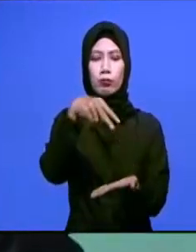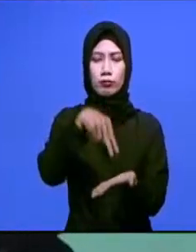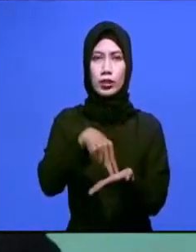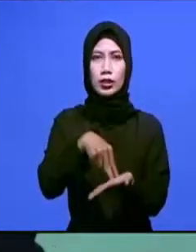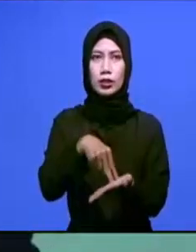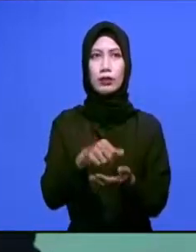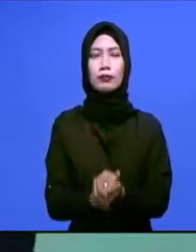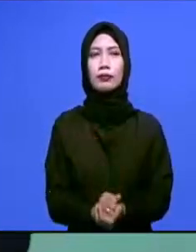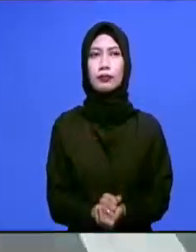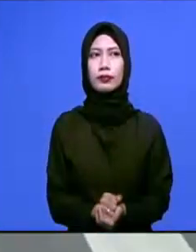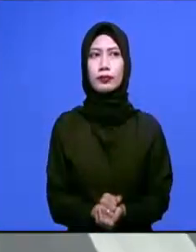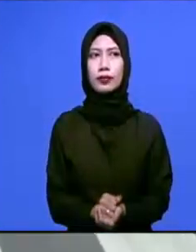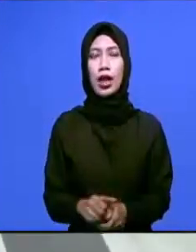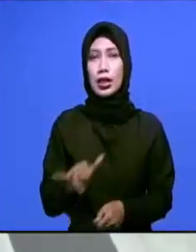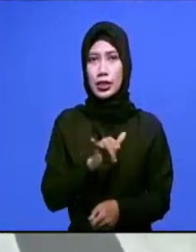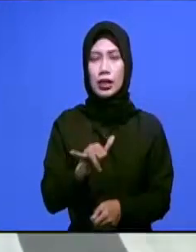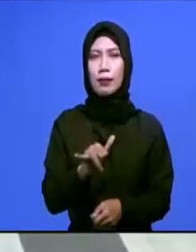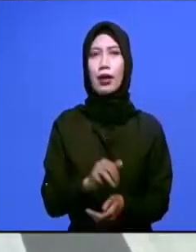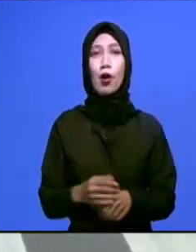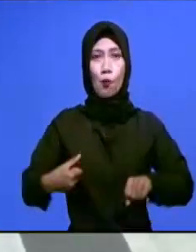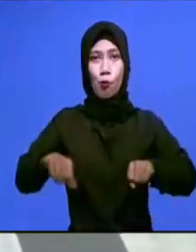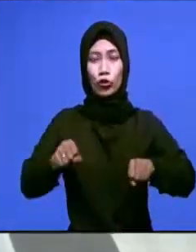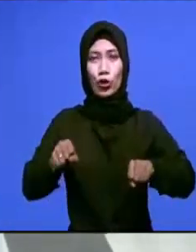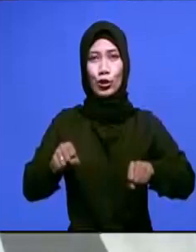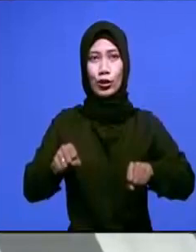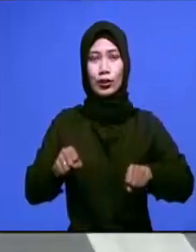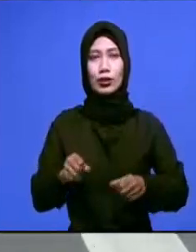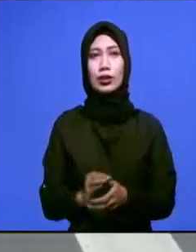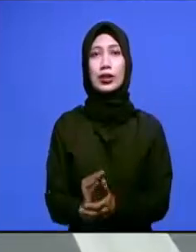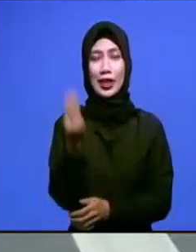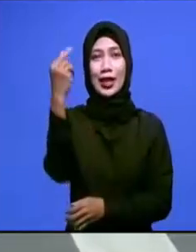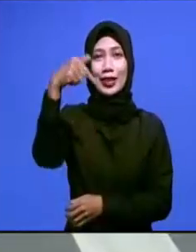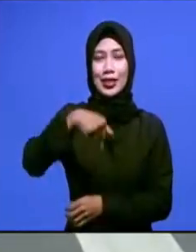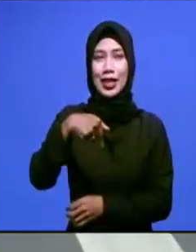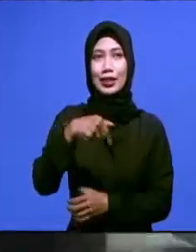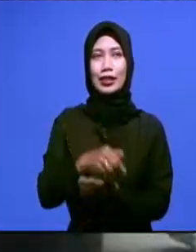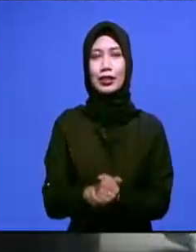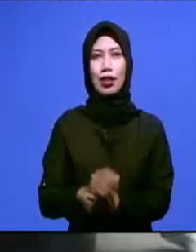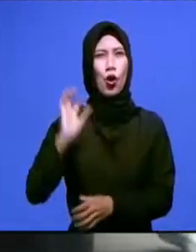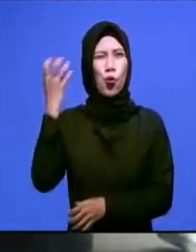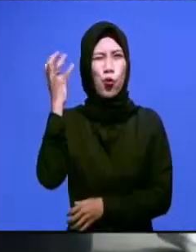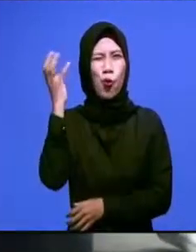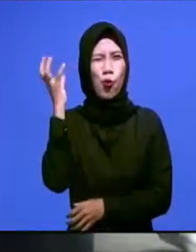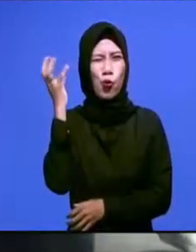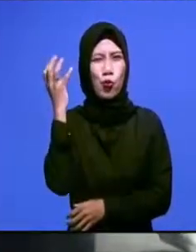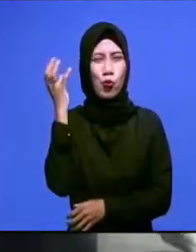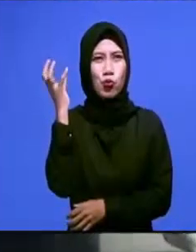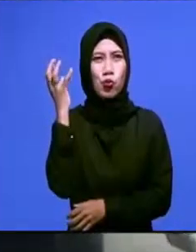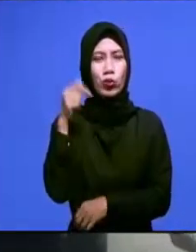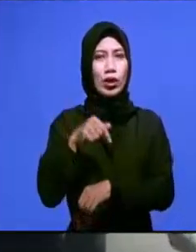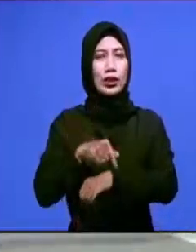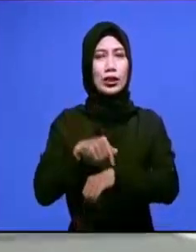Sikap sempurna para pengendara sepeda motor juga ditunjukkan di Jalan Prapancaraya, Jakarta Selatan. Terdengarnya suara sirene serentak tepat